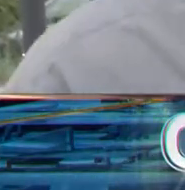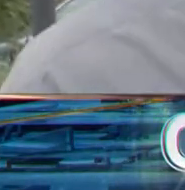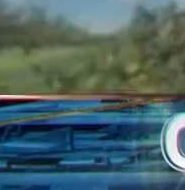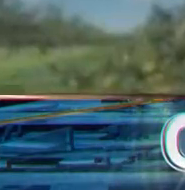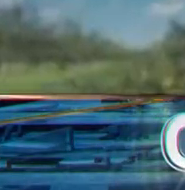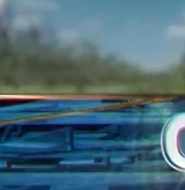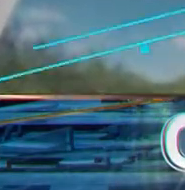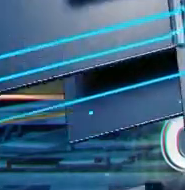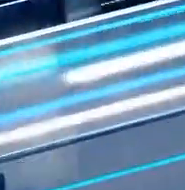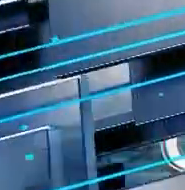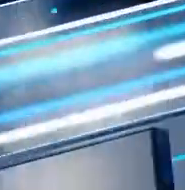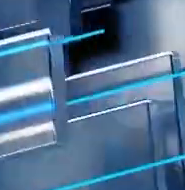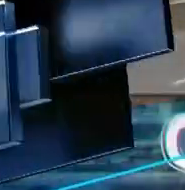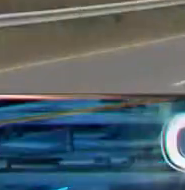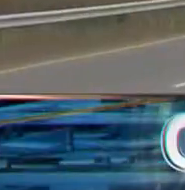влияют ученые.